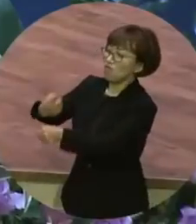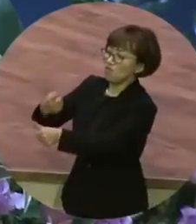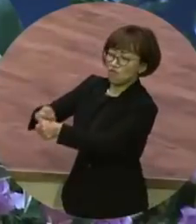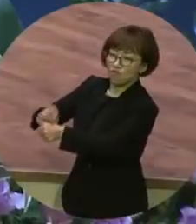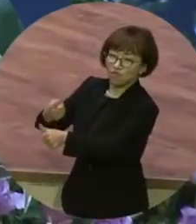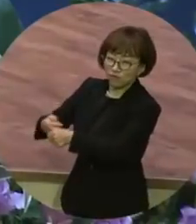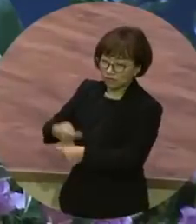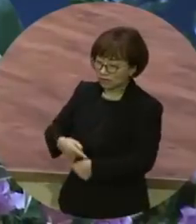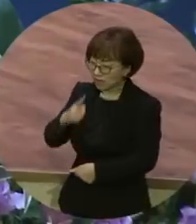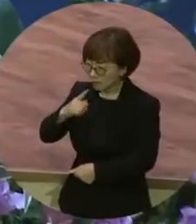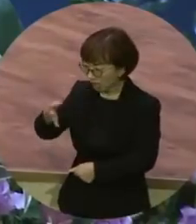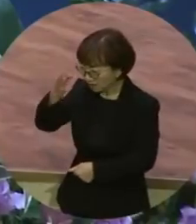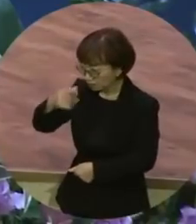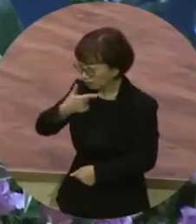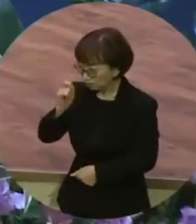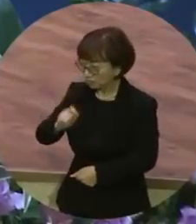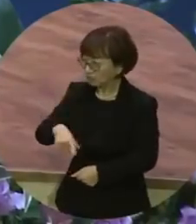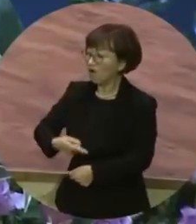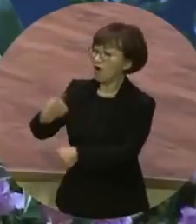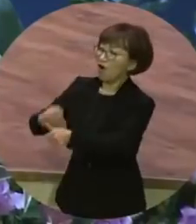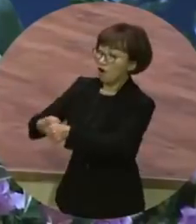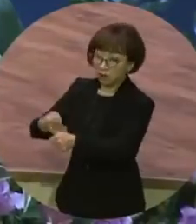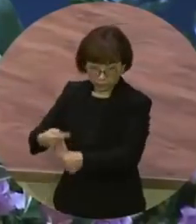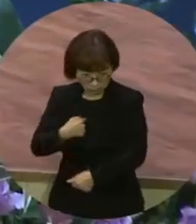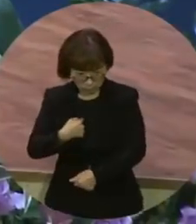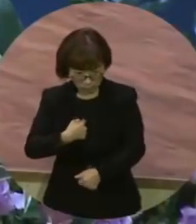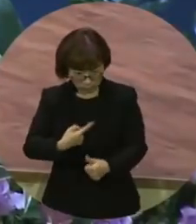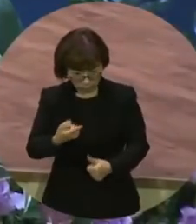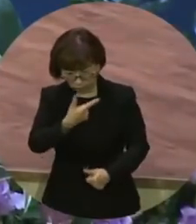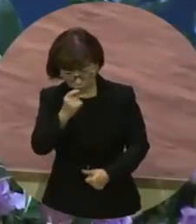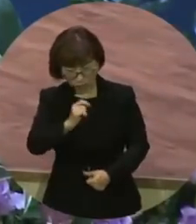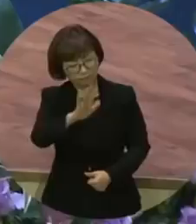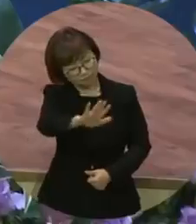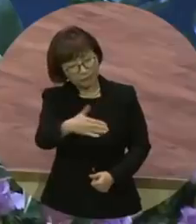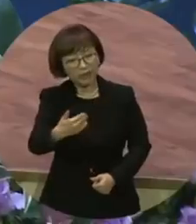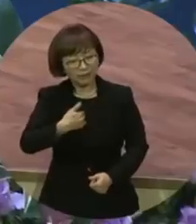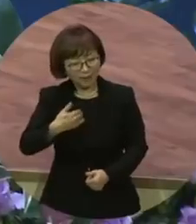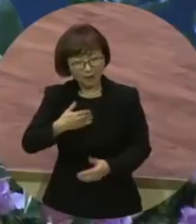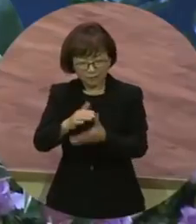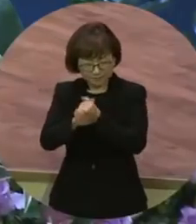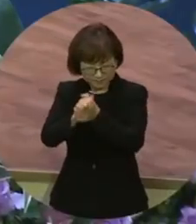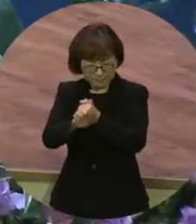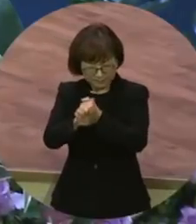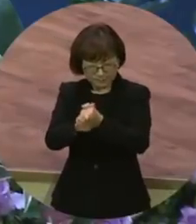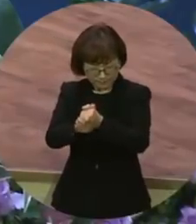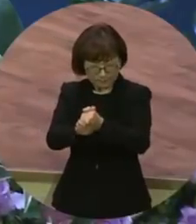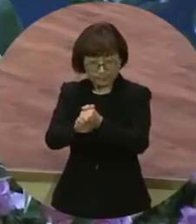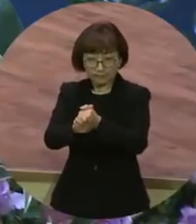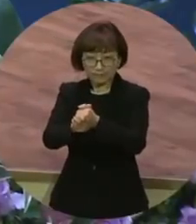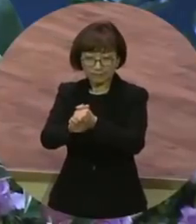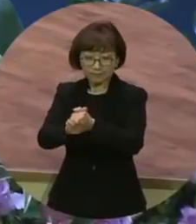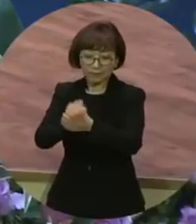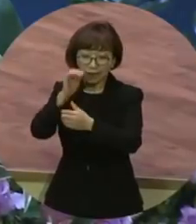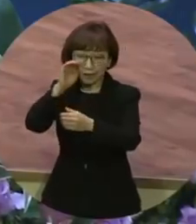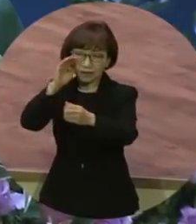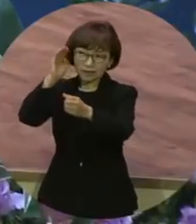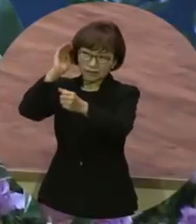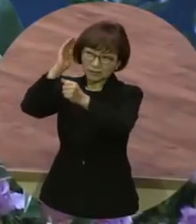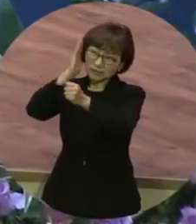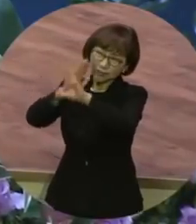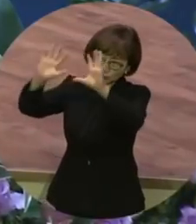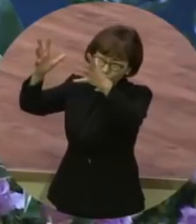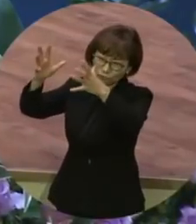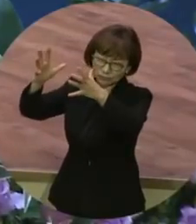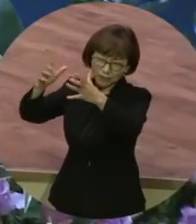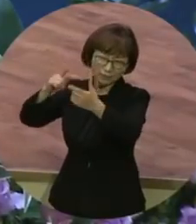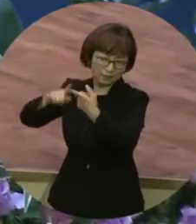자잖아요. 셋째 하늘을 본 엄청난 신비한 경험을 했는 바울이 오히려 약함을 자랑하는데 어떻게 이럴 수